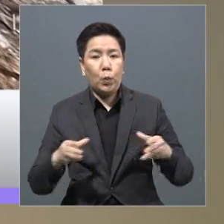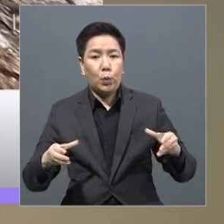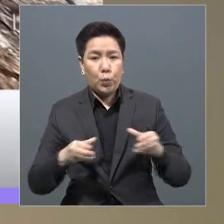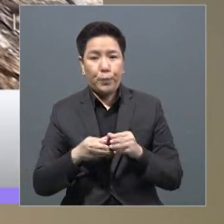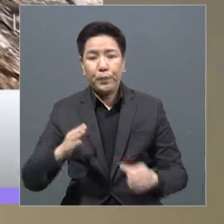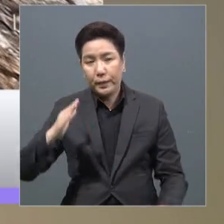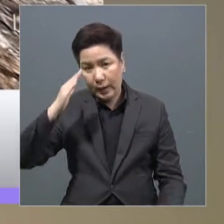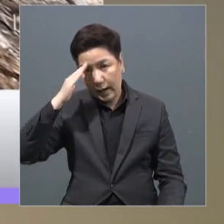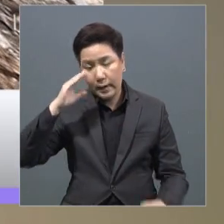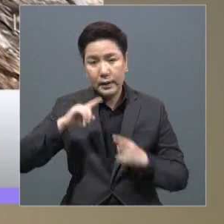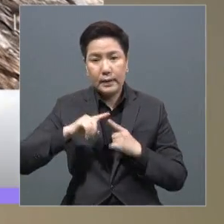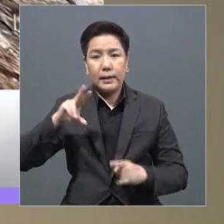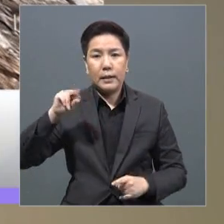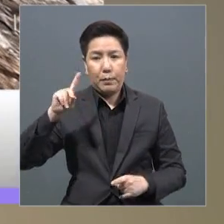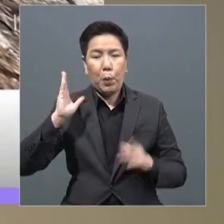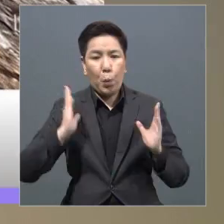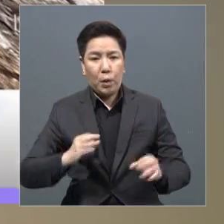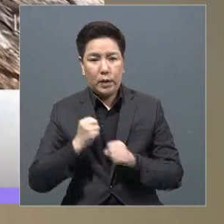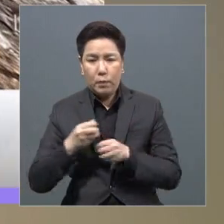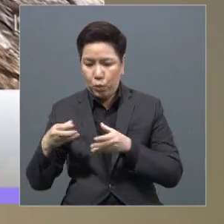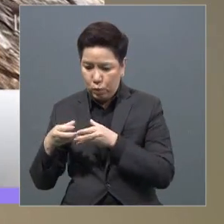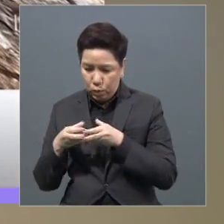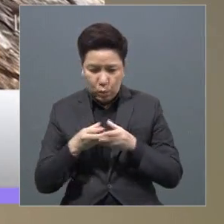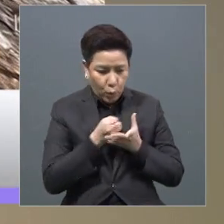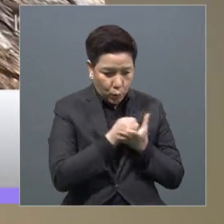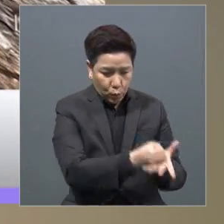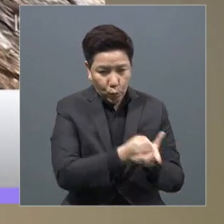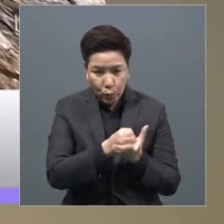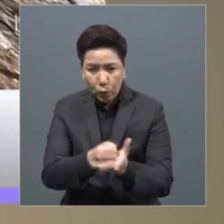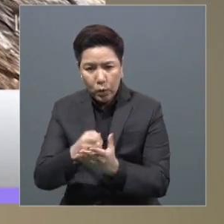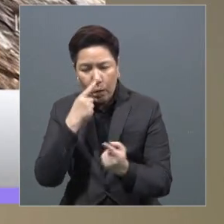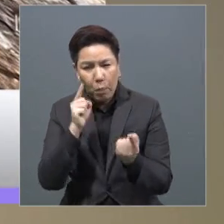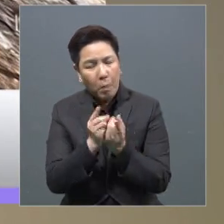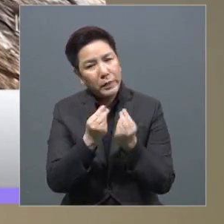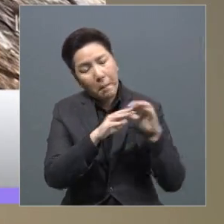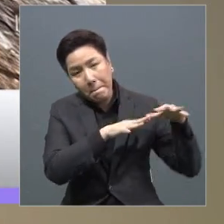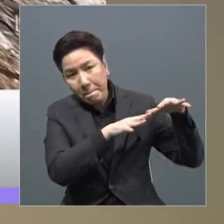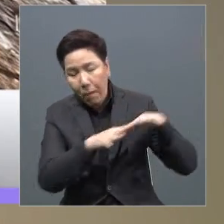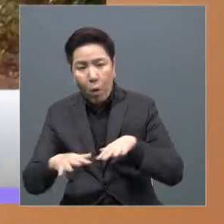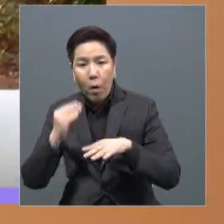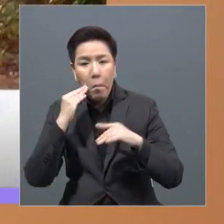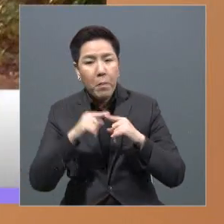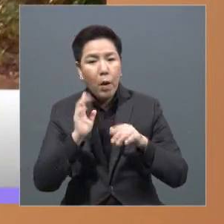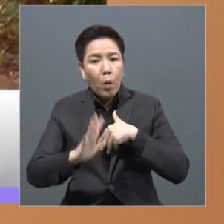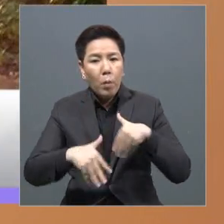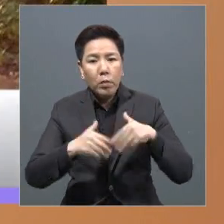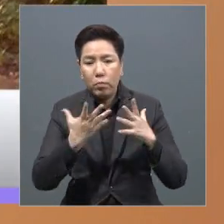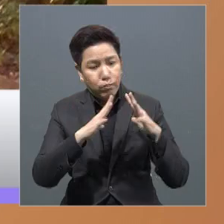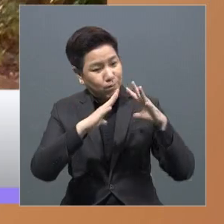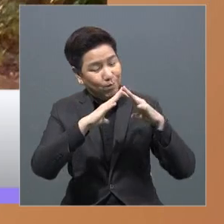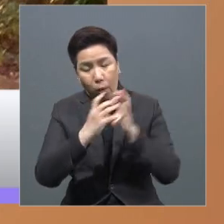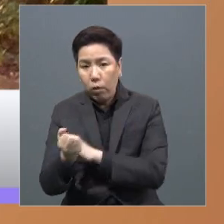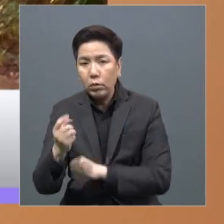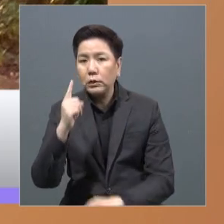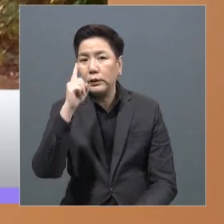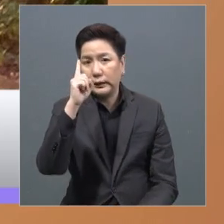กรมทหารพรานที่ 31จัดกำลังเข้าให้การช่วยเหลือในที่เกิดเหตุก็พบดินสไลด์นะครับทำให้บ้านเรือนของประชาชนพังทั้งหลังเนี่ย